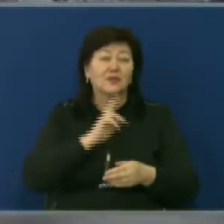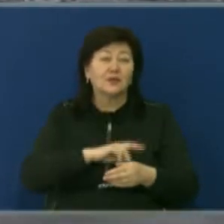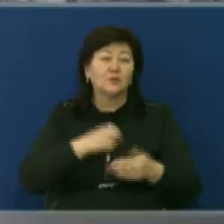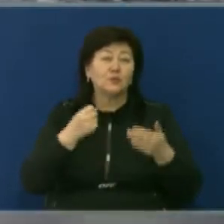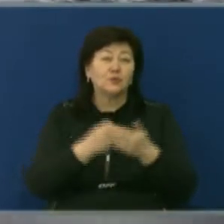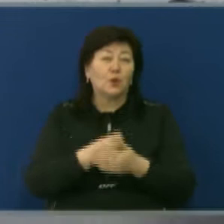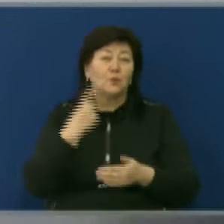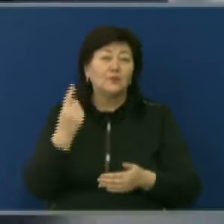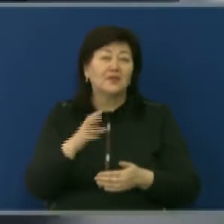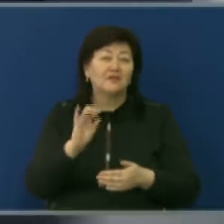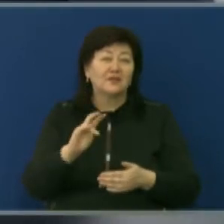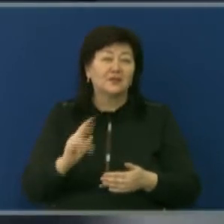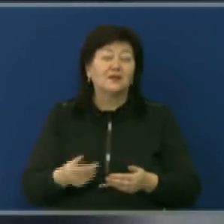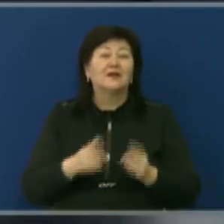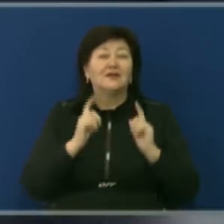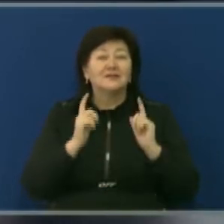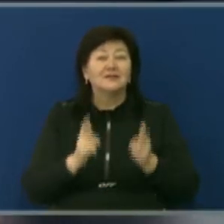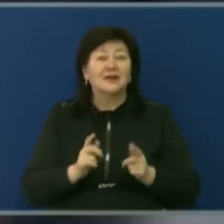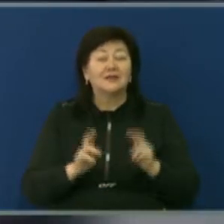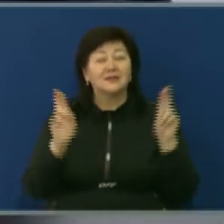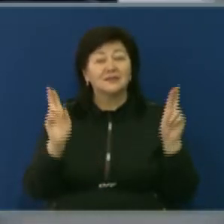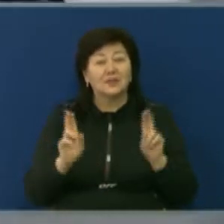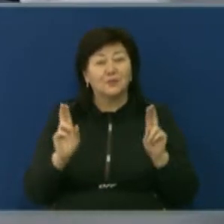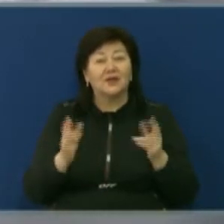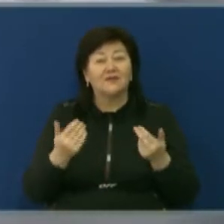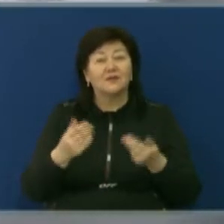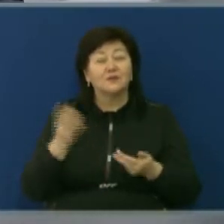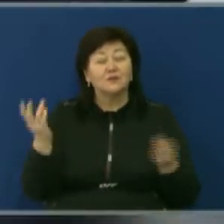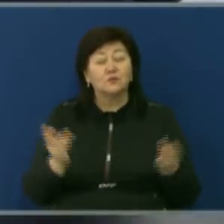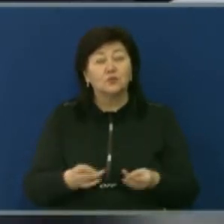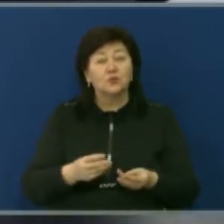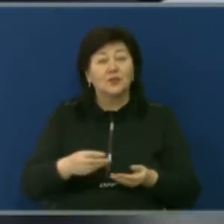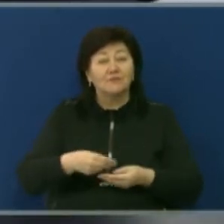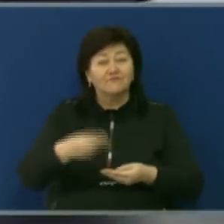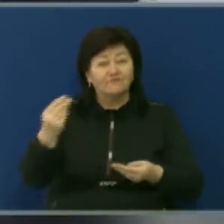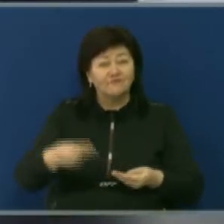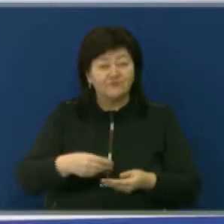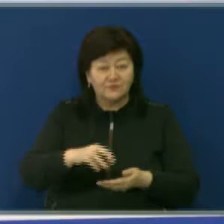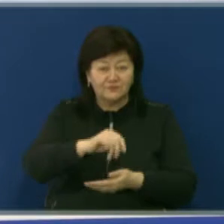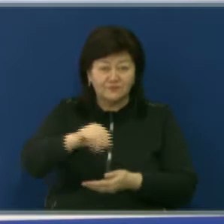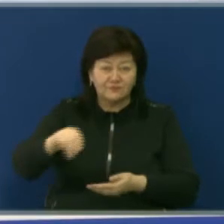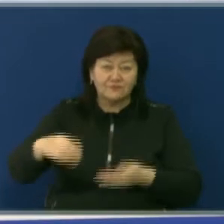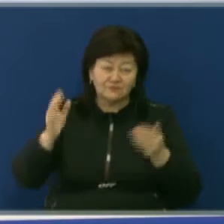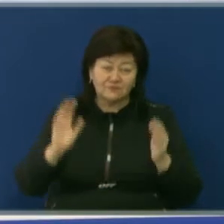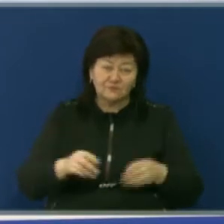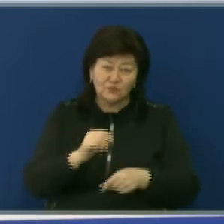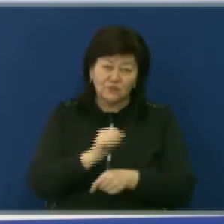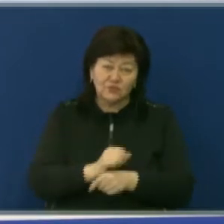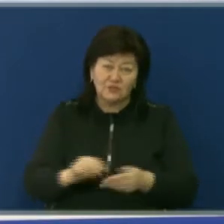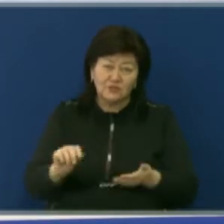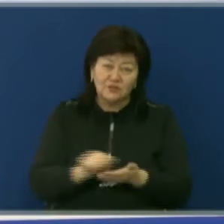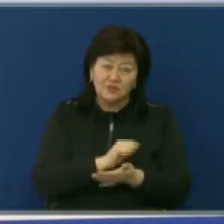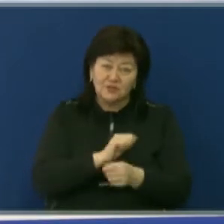гарантийным обязательствам, по улице Дулатова будут проводиться работы по подсыпке и градировке, так как из-за снеготаяния и обильных